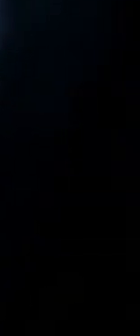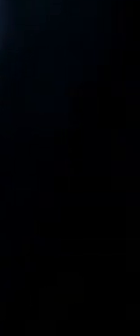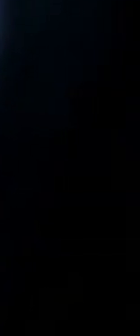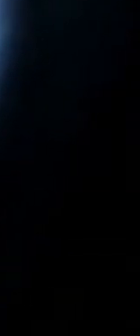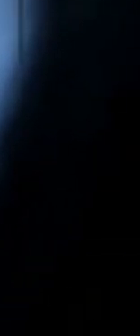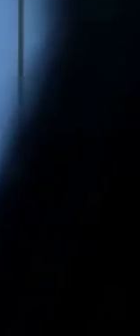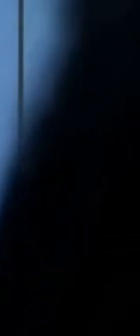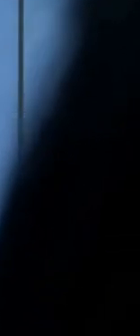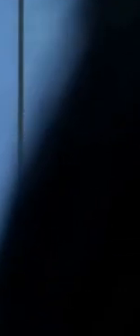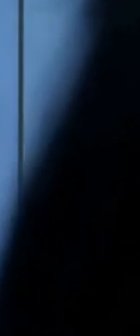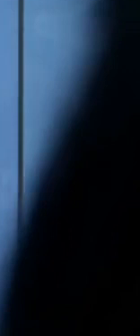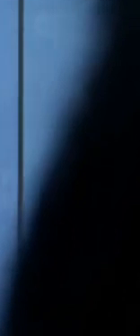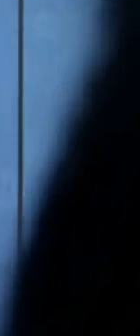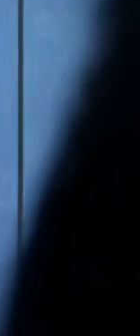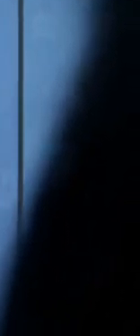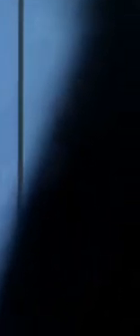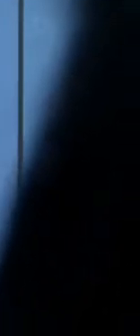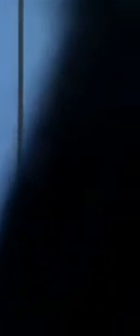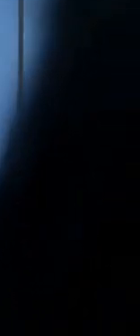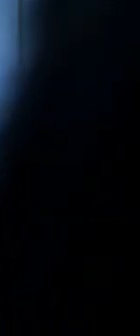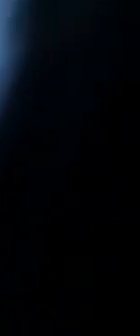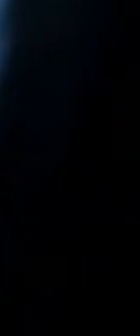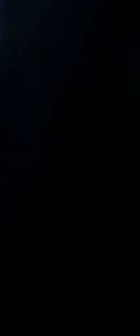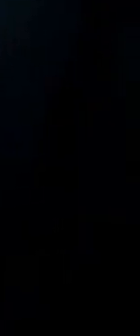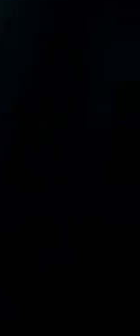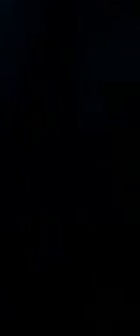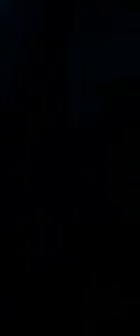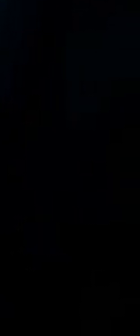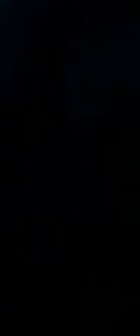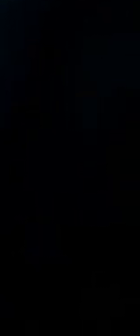투표를 통해 거짓과 위선의 시대를 끝냅시다.